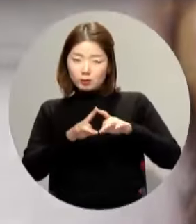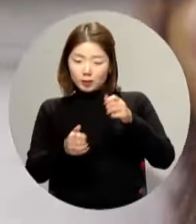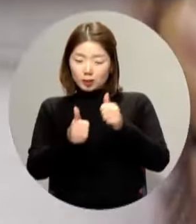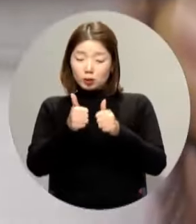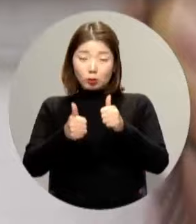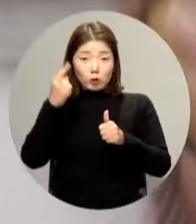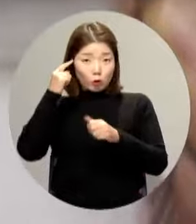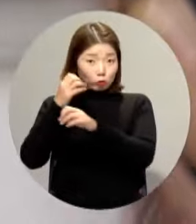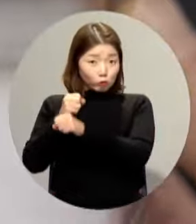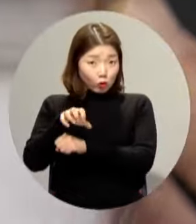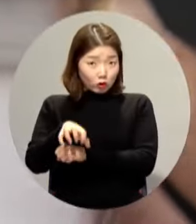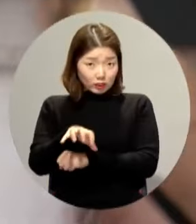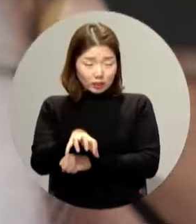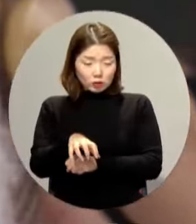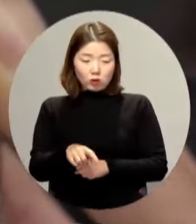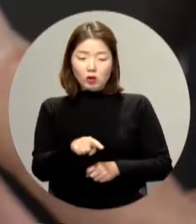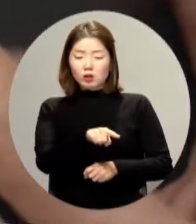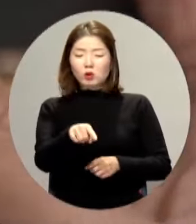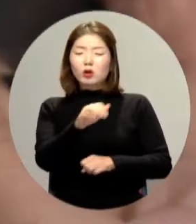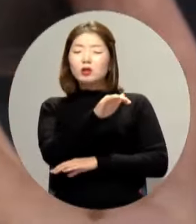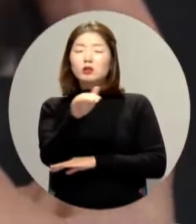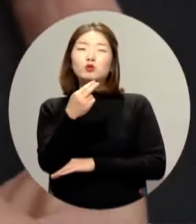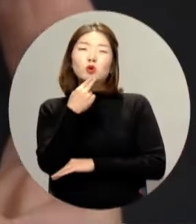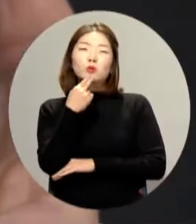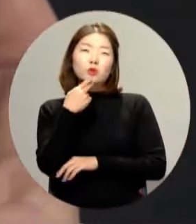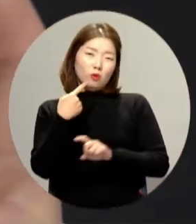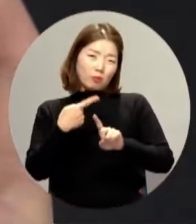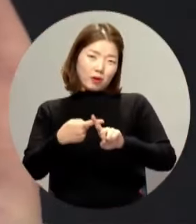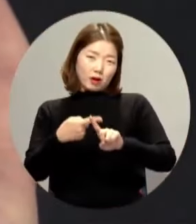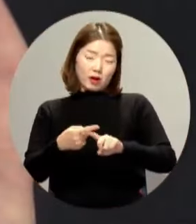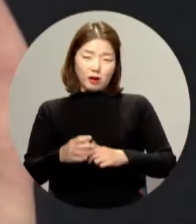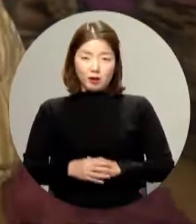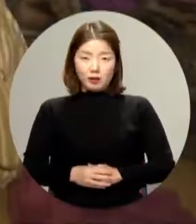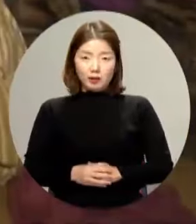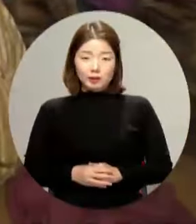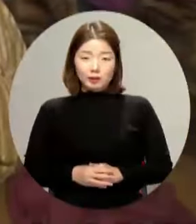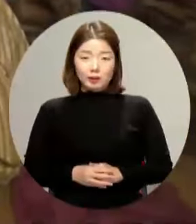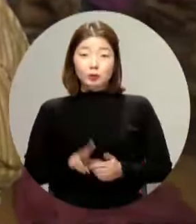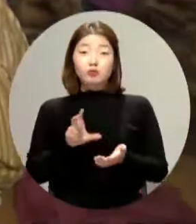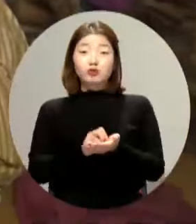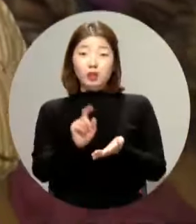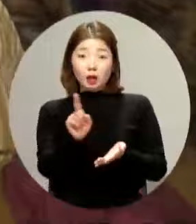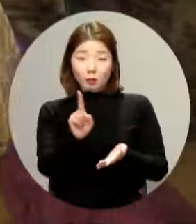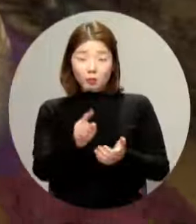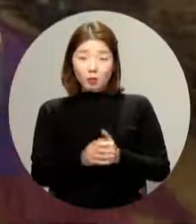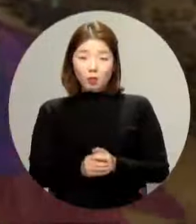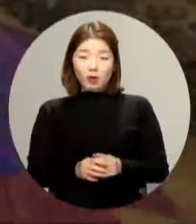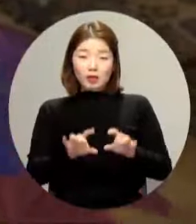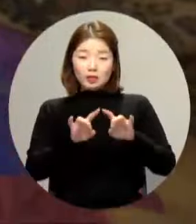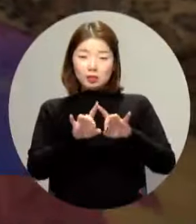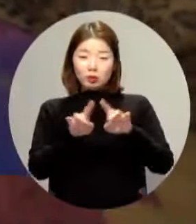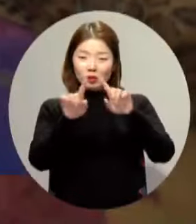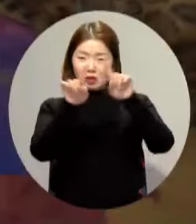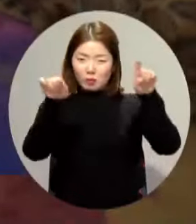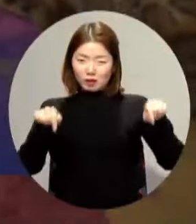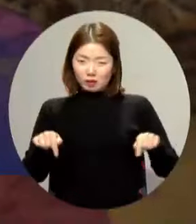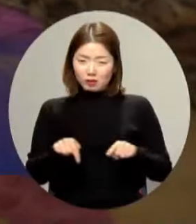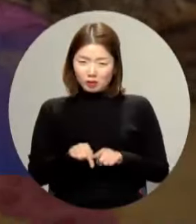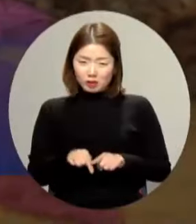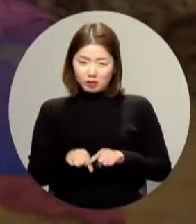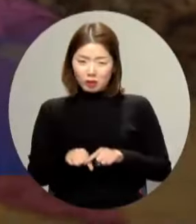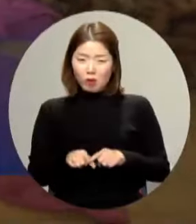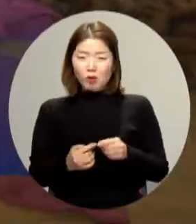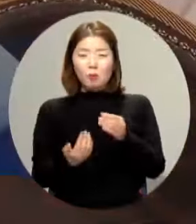한국기계전기전자시험연구원 역시 열선 규격에 대한 기준이 없기는 마찬가지입니다. 문제는 뭐냐? 그 전기 매체에서 그런